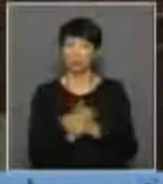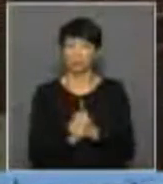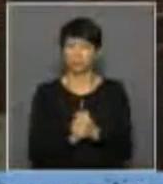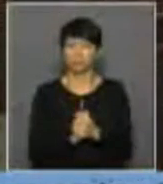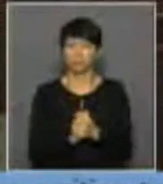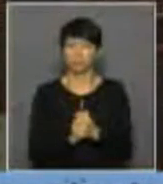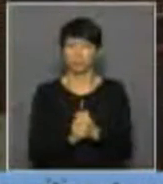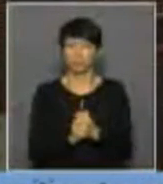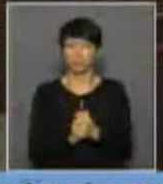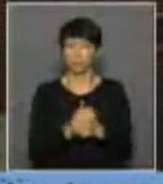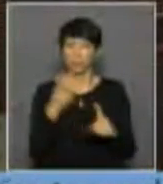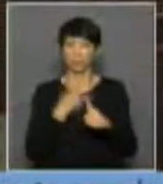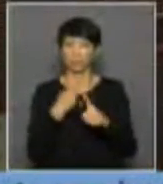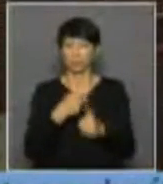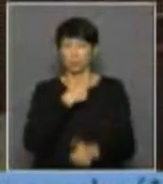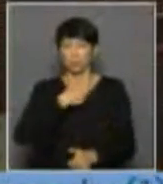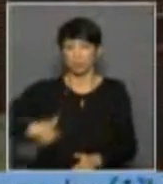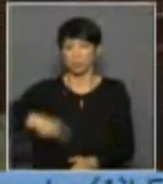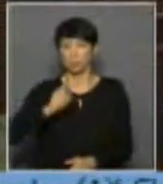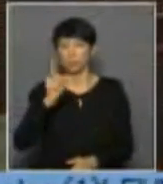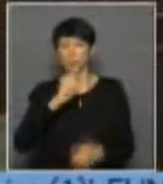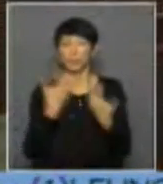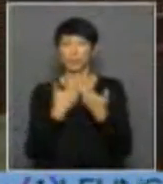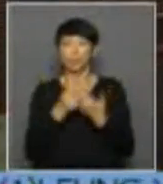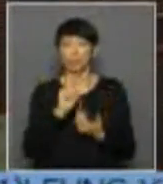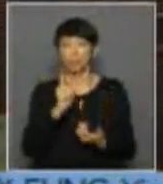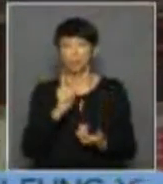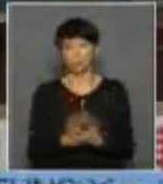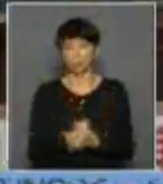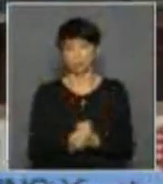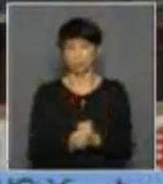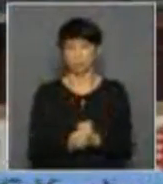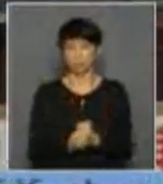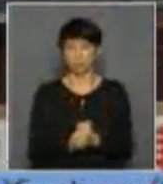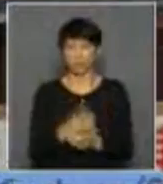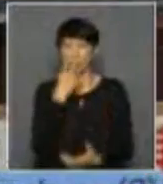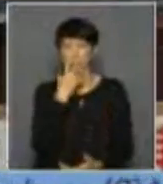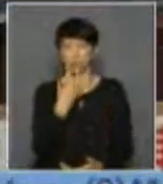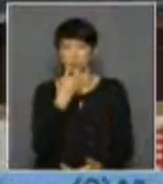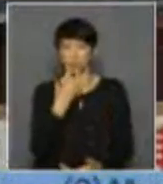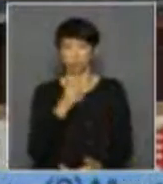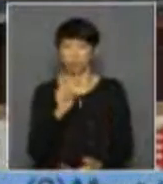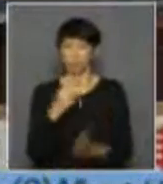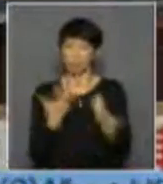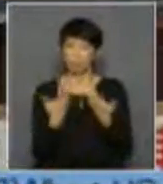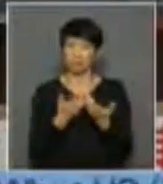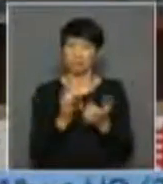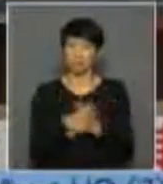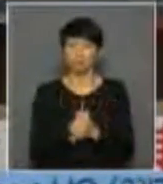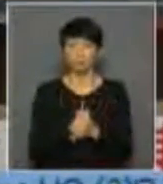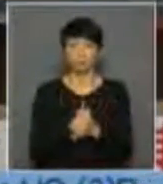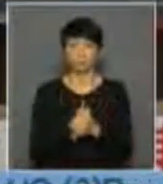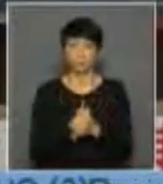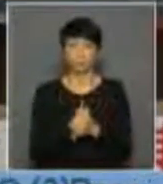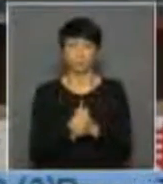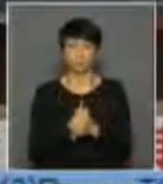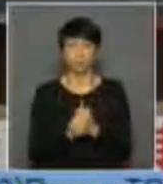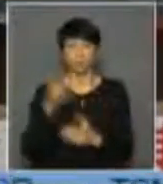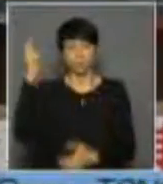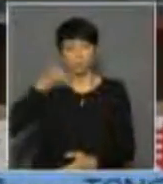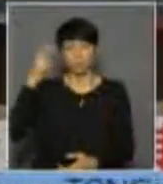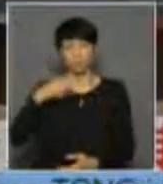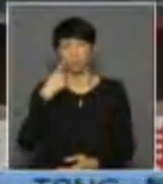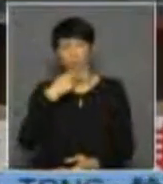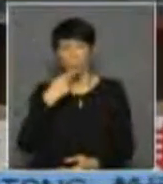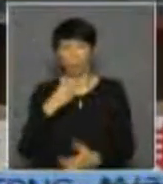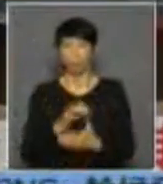議員，你想一想點計呢？我哋呢啲損失，你話成日都話啊，我